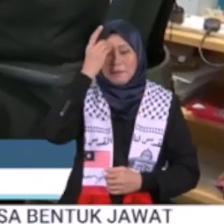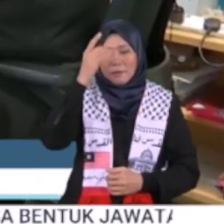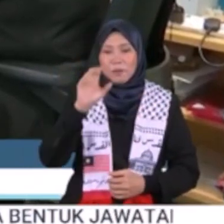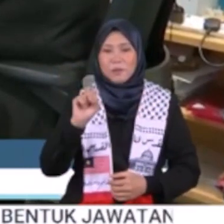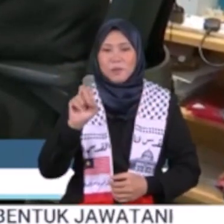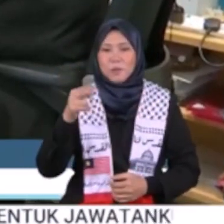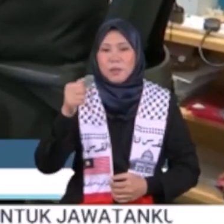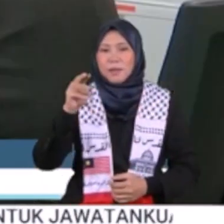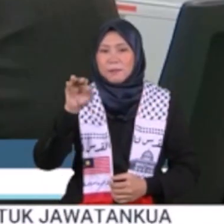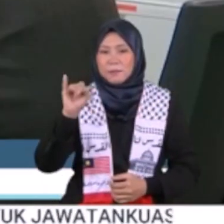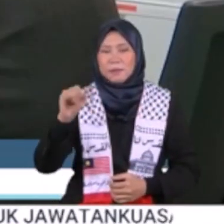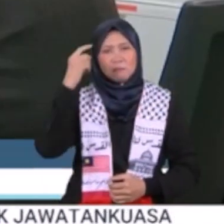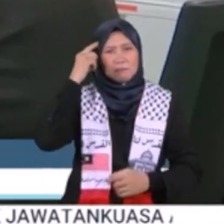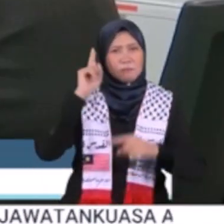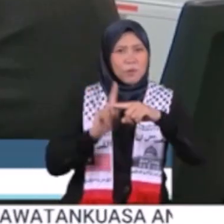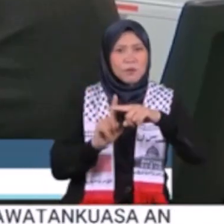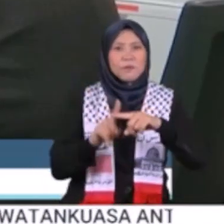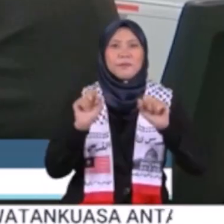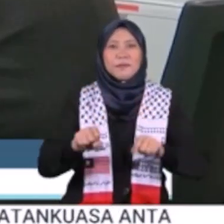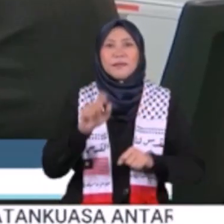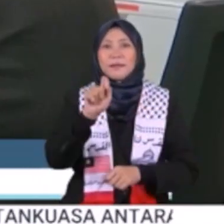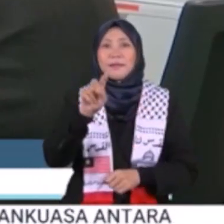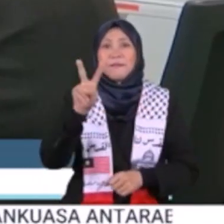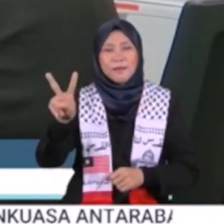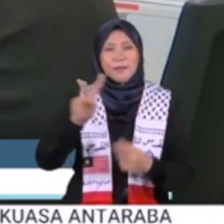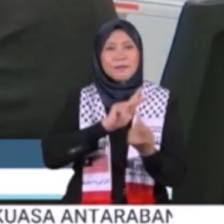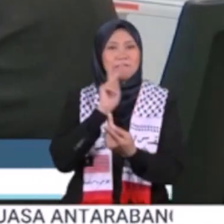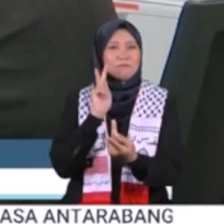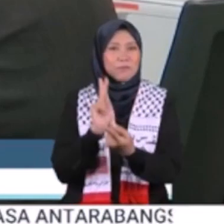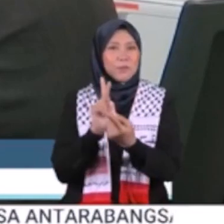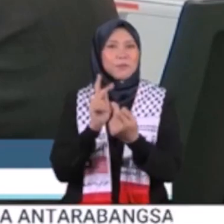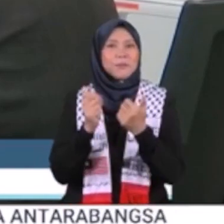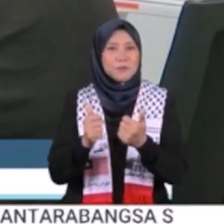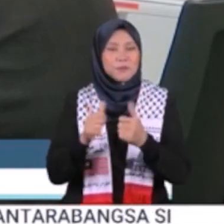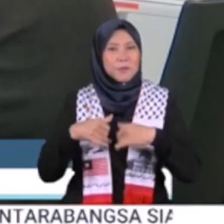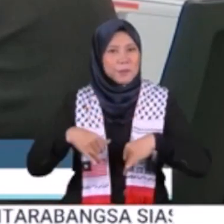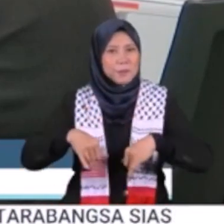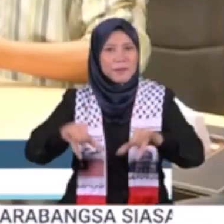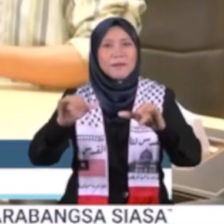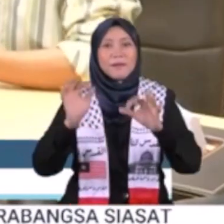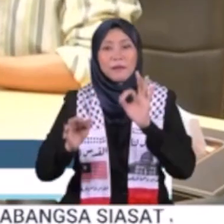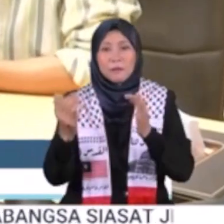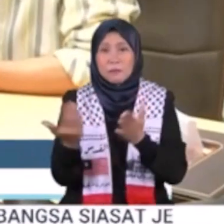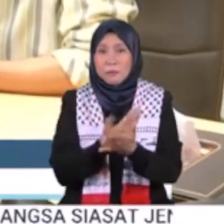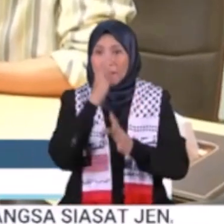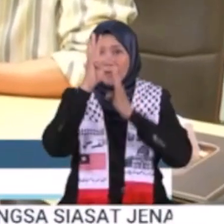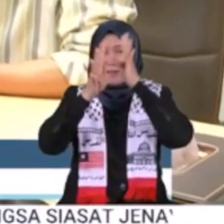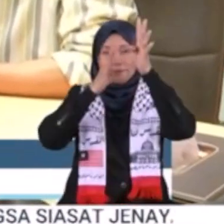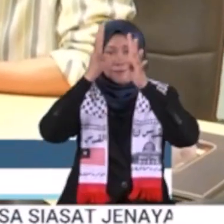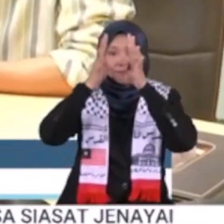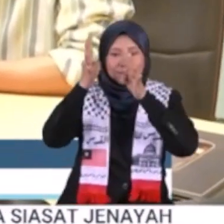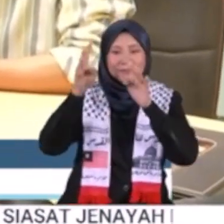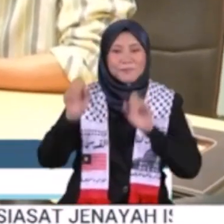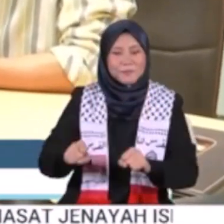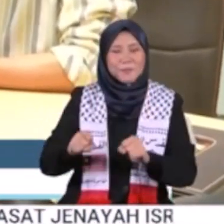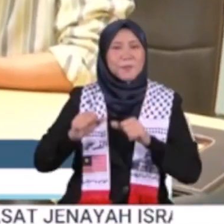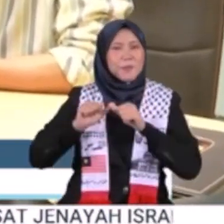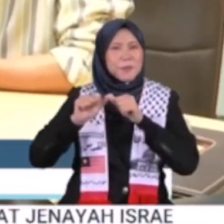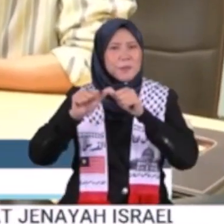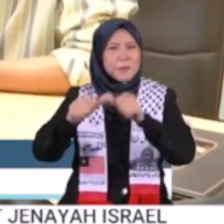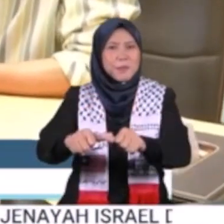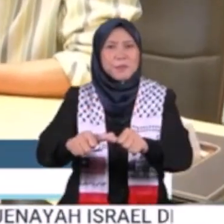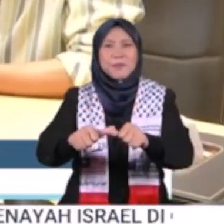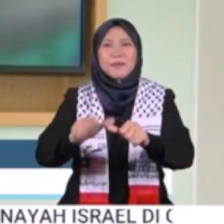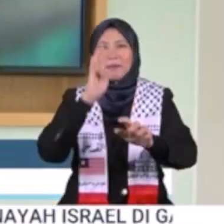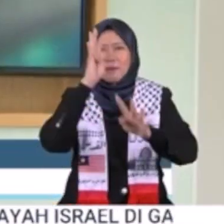Sulaiman optimis televisyen akan terus kekal relevan seandainya pembaharuan lebih kreatif dilakukan secara